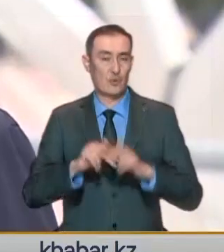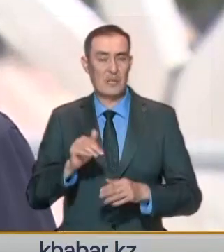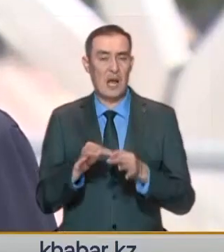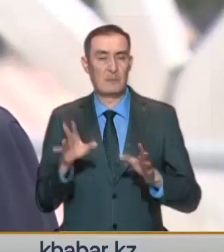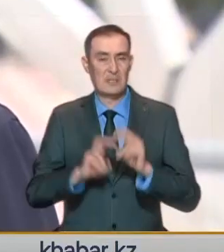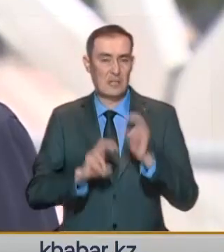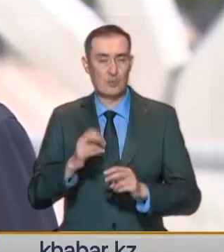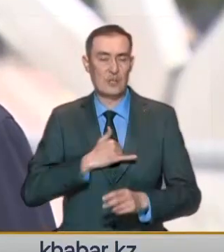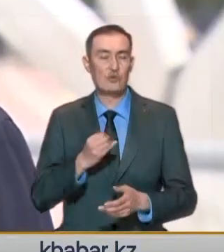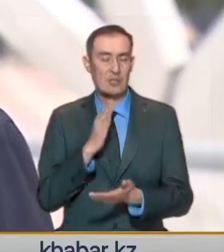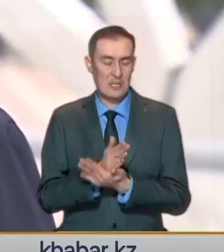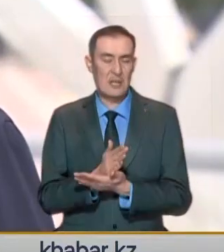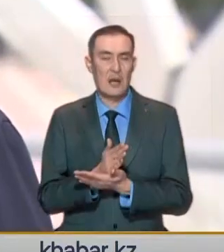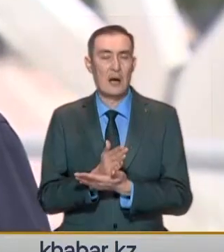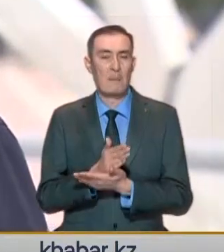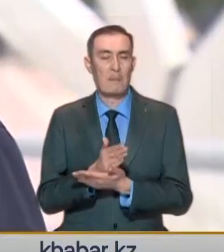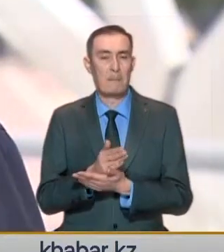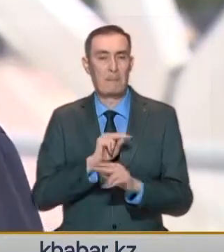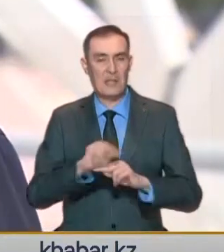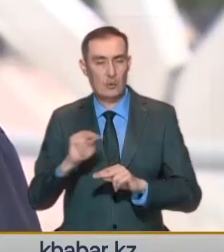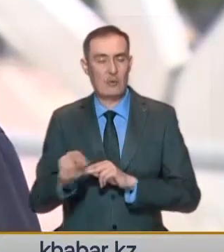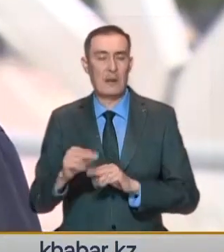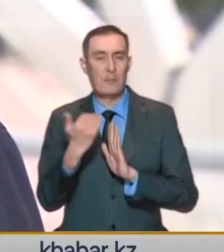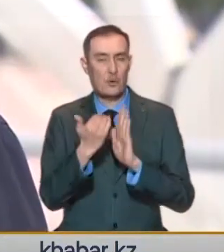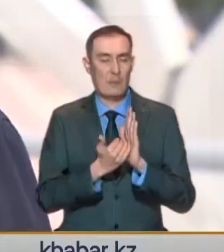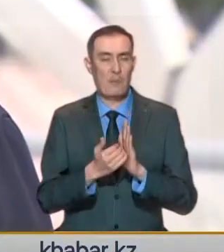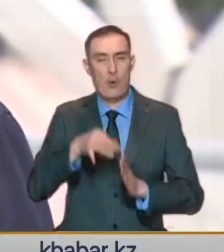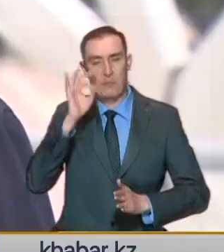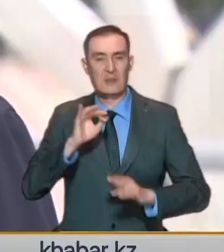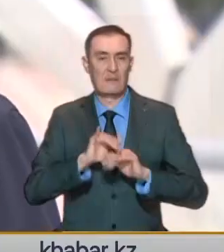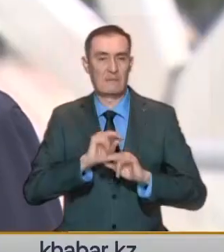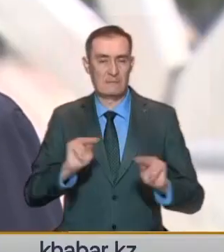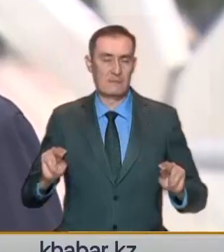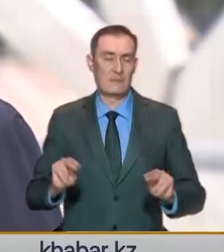станция 10 лет, у нас еще будет разработана соответствующая программа по подготовке квалификации кадров.